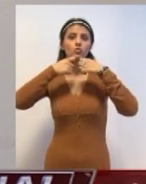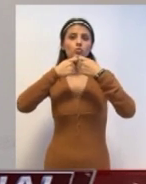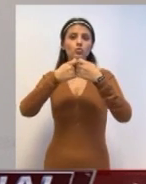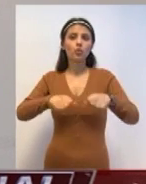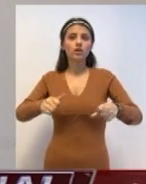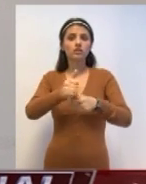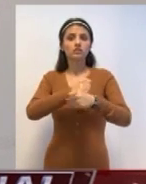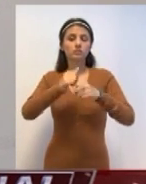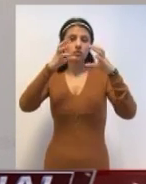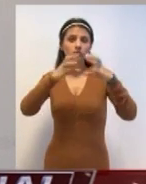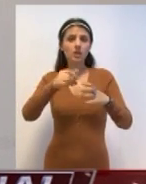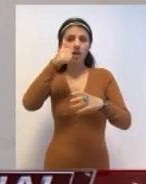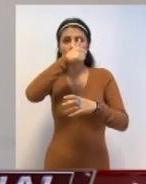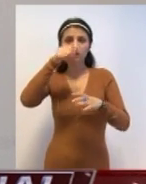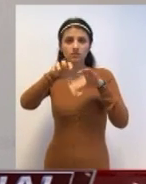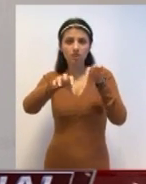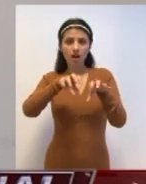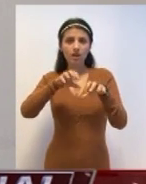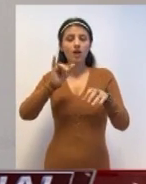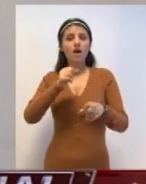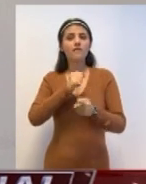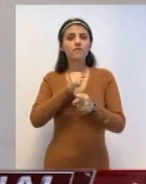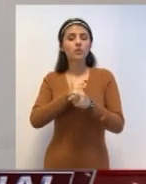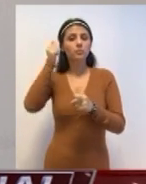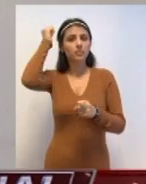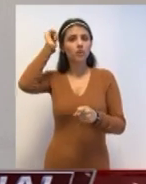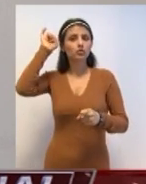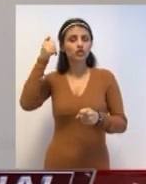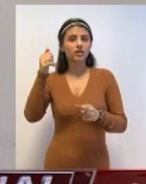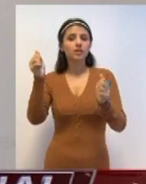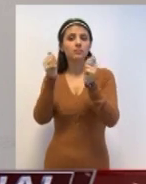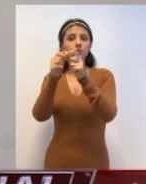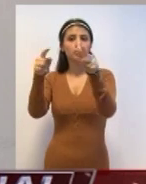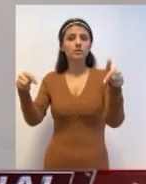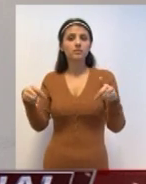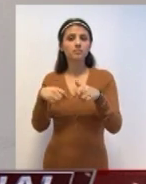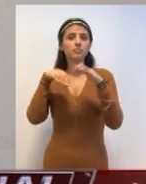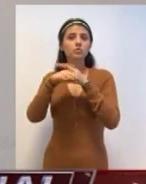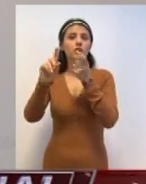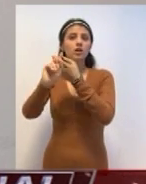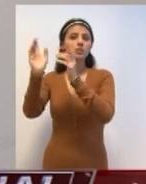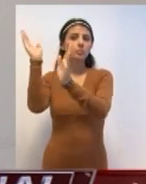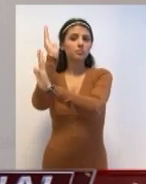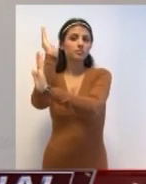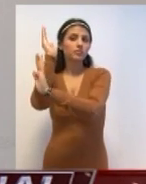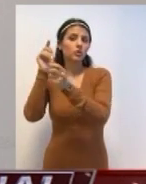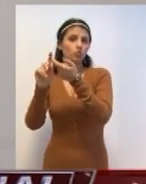localitate, aproape toate drumurile din intravilan. Am făcut pietruiri și pe drumuri